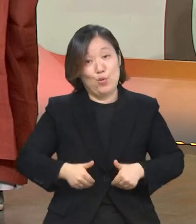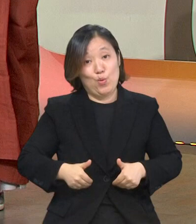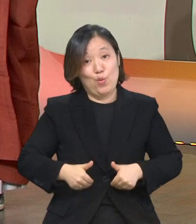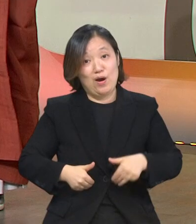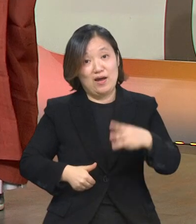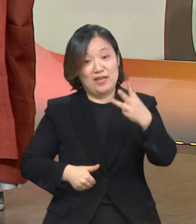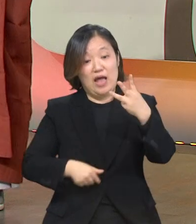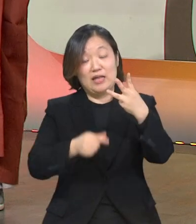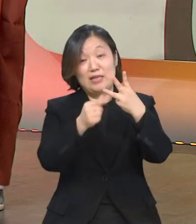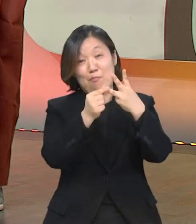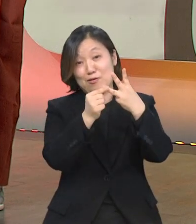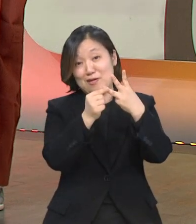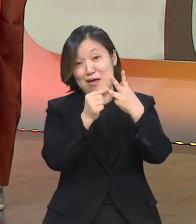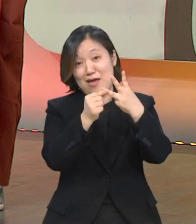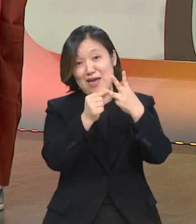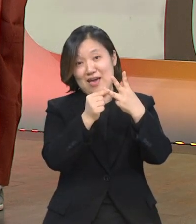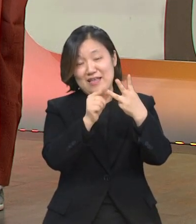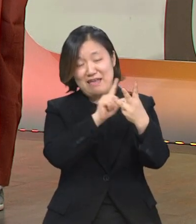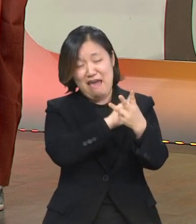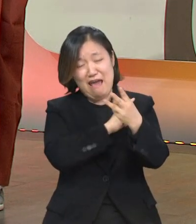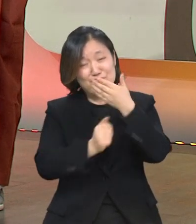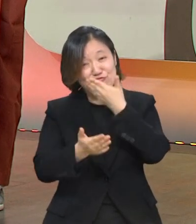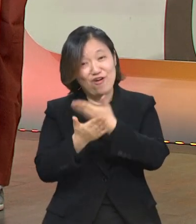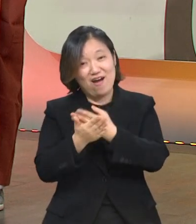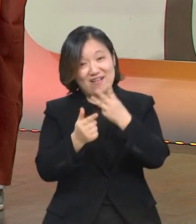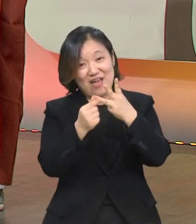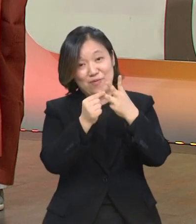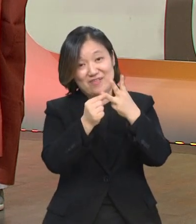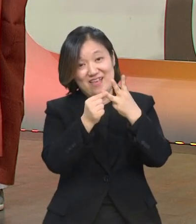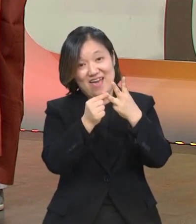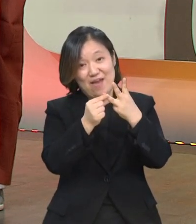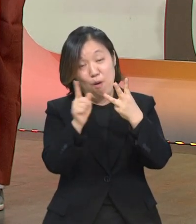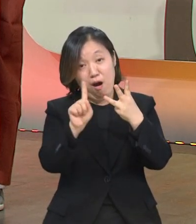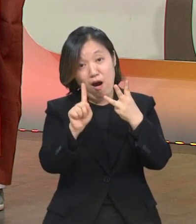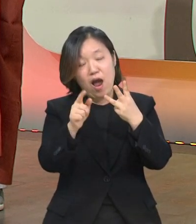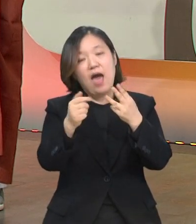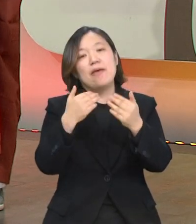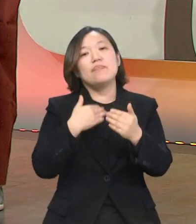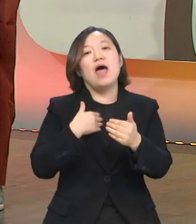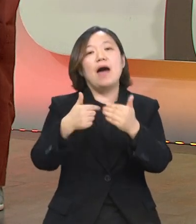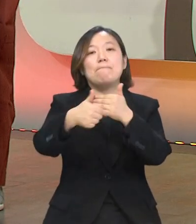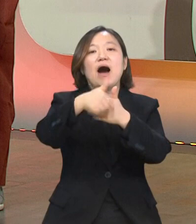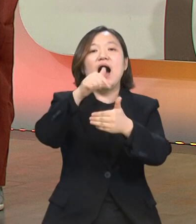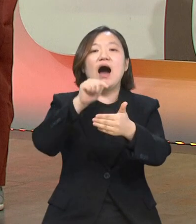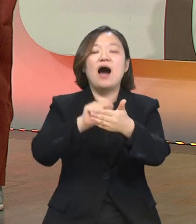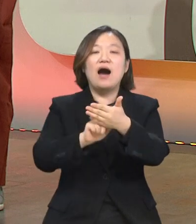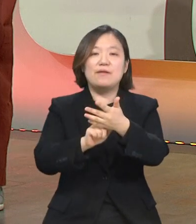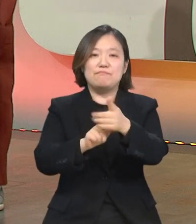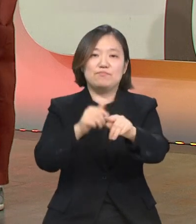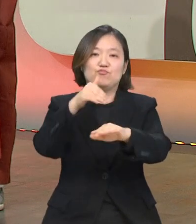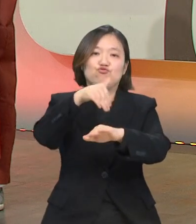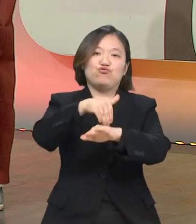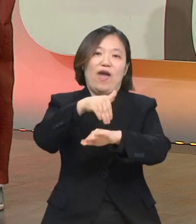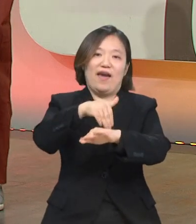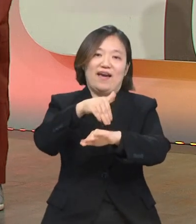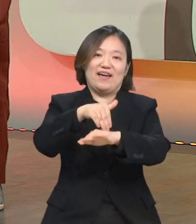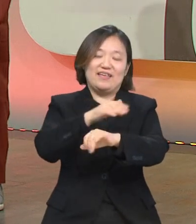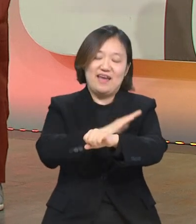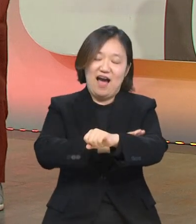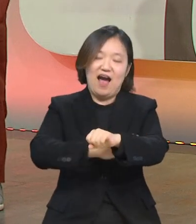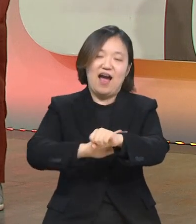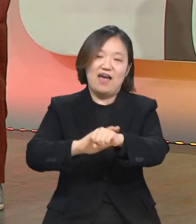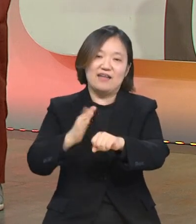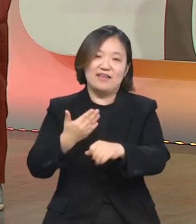그 다음에 세 번째가 제일 중요한 거죠 마음을 잘 써야 된다 마음을